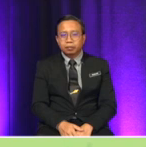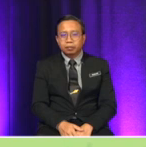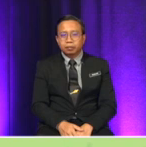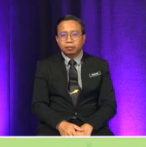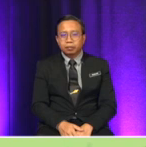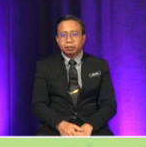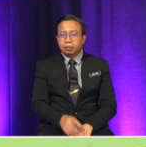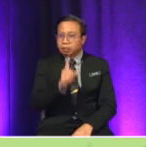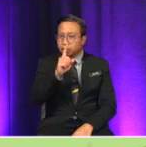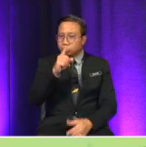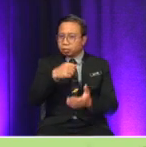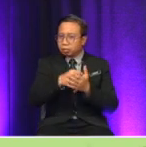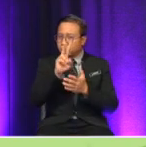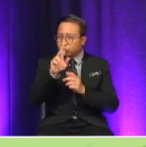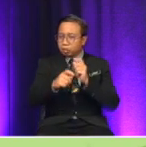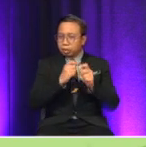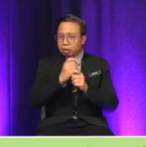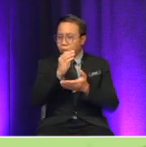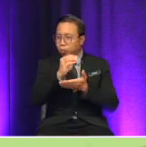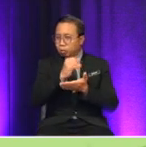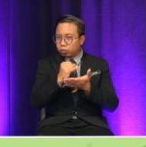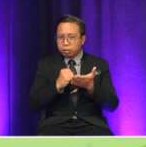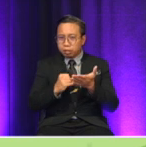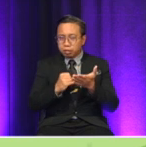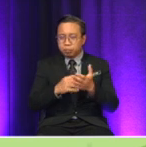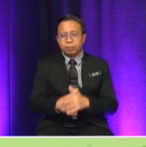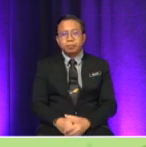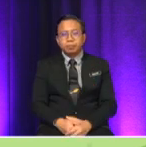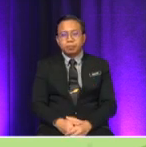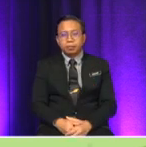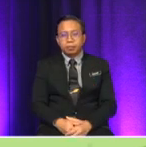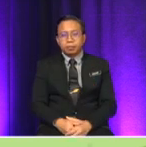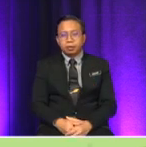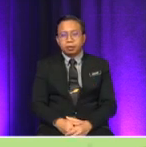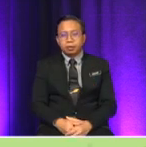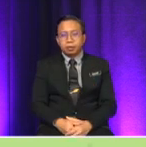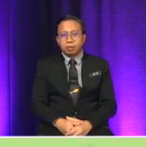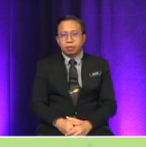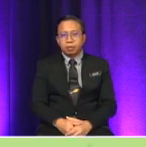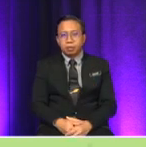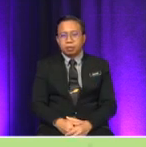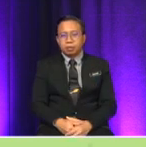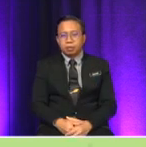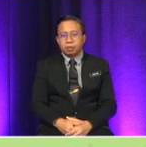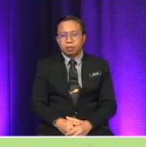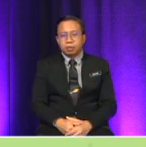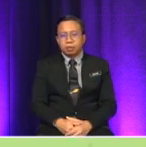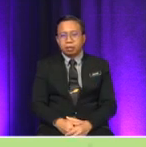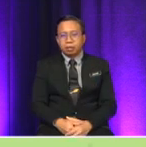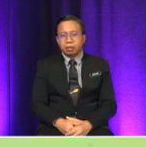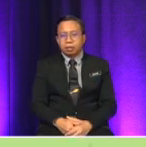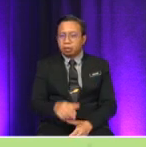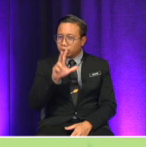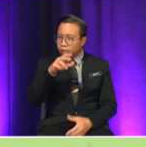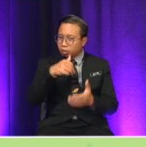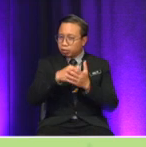Satu hingga dua tahun ialah melukis dan melakar dan meniru perkembangan dan gaya. Tiga hingga